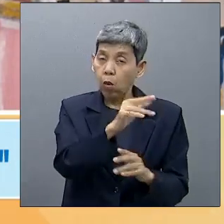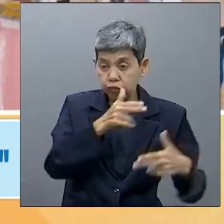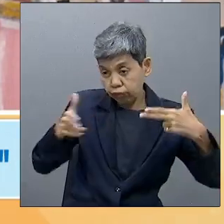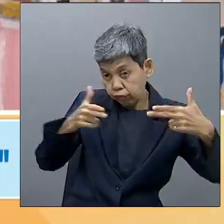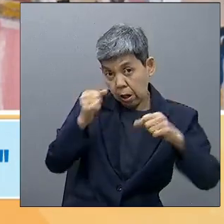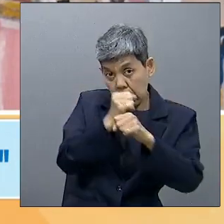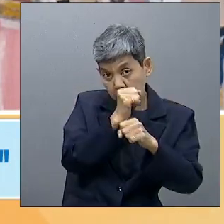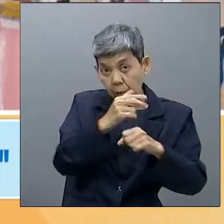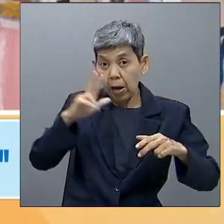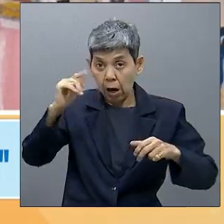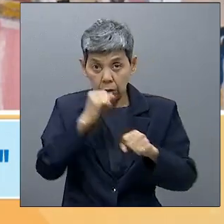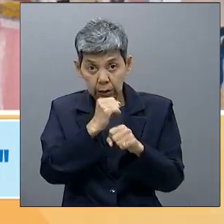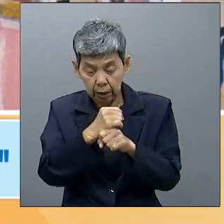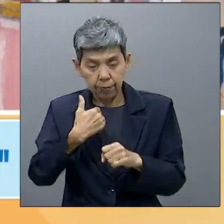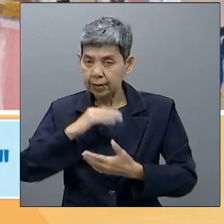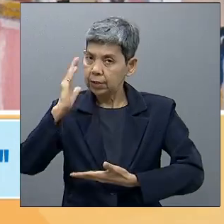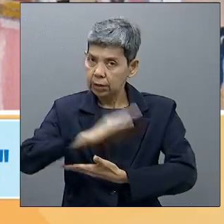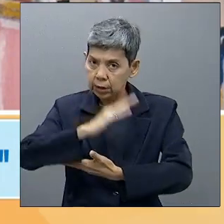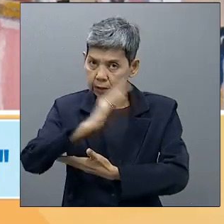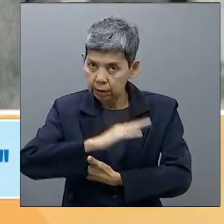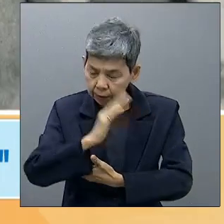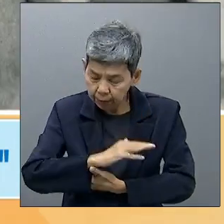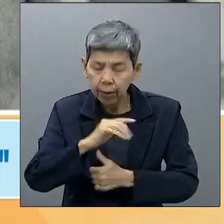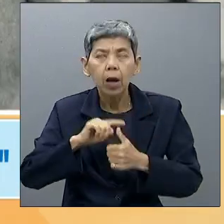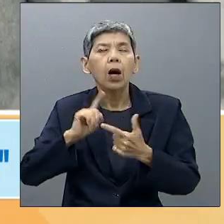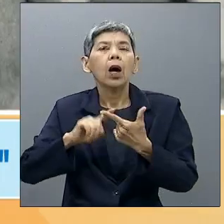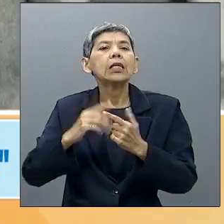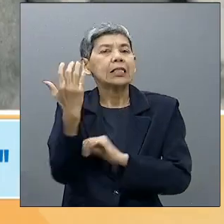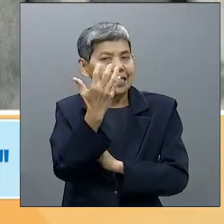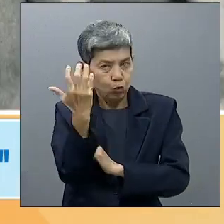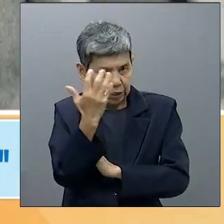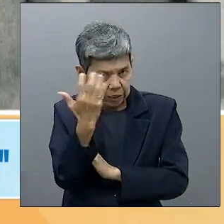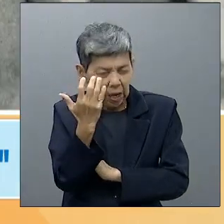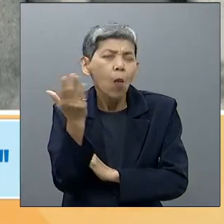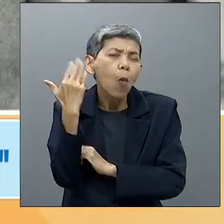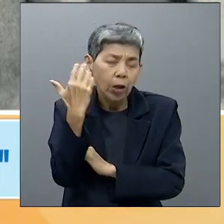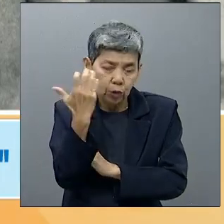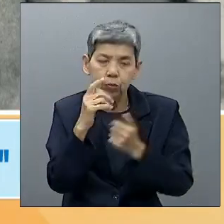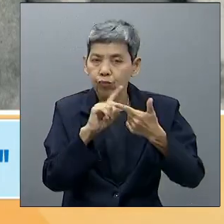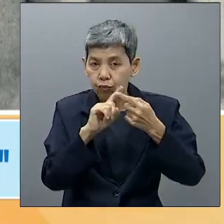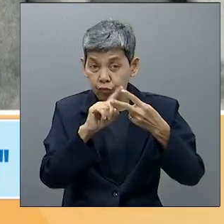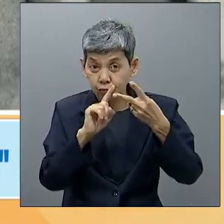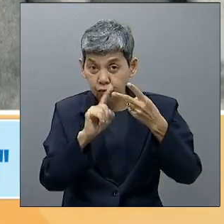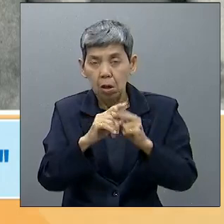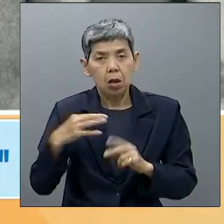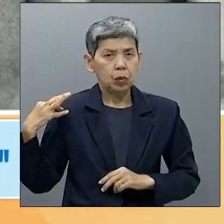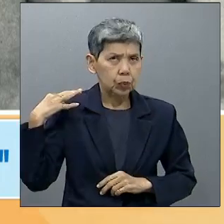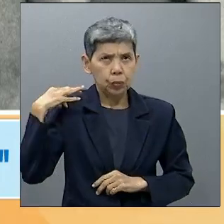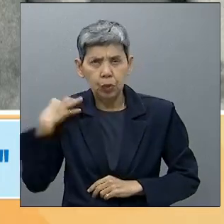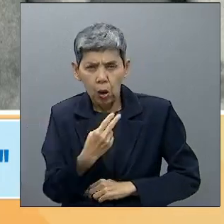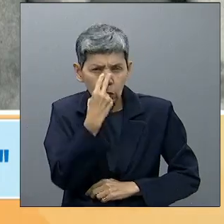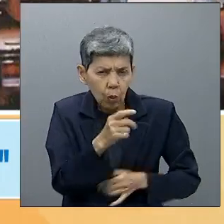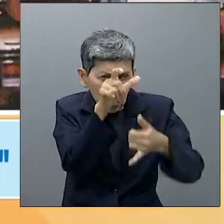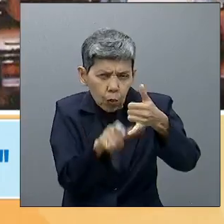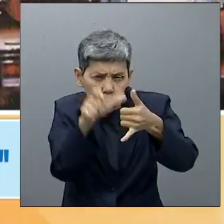การประกวดนางงามสื่อมวลชนในยุคนั้นมีแค่หนังสือพิมพ์มีแค่สื่อทีวีแล้วการประกวดนางงามเนี่ยเป็นการดูการประกวดนาง